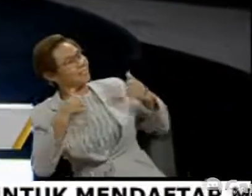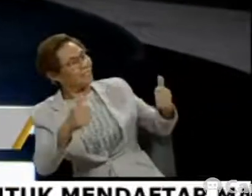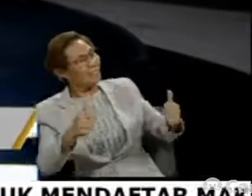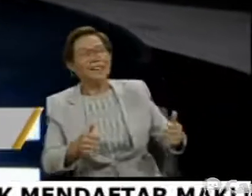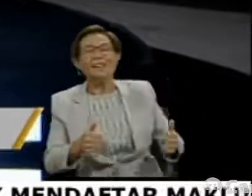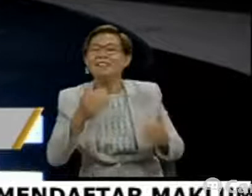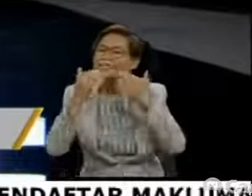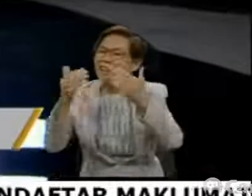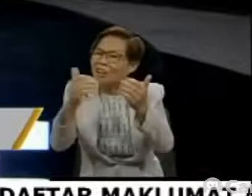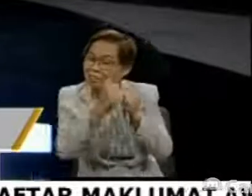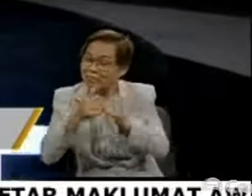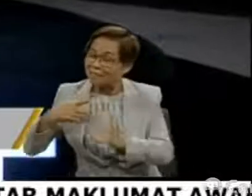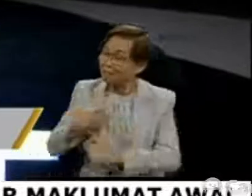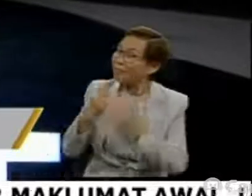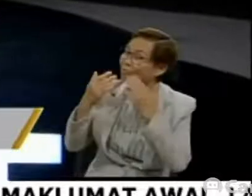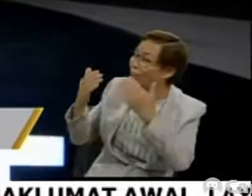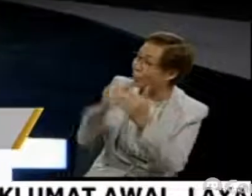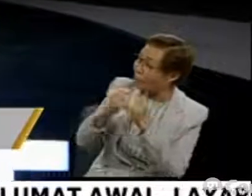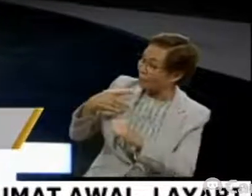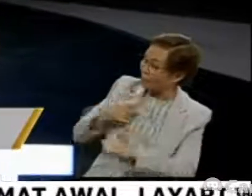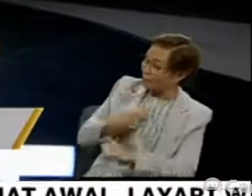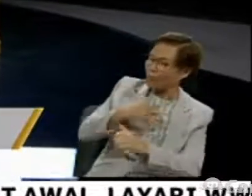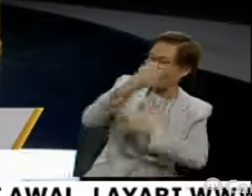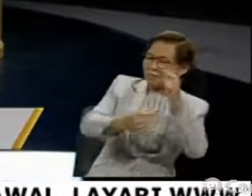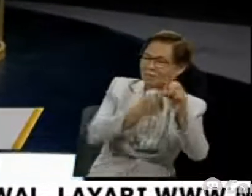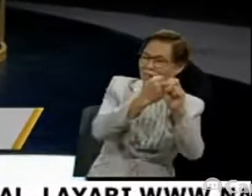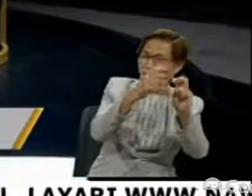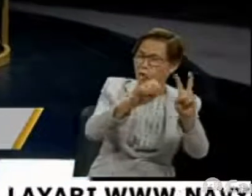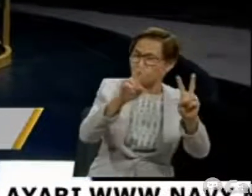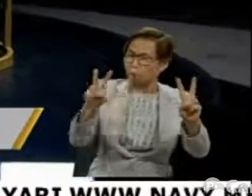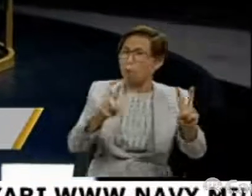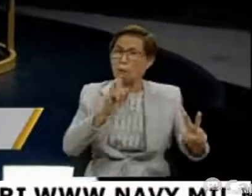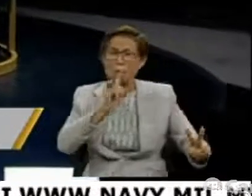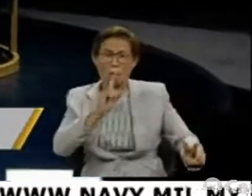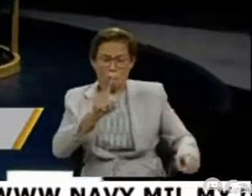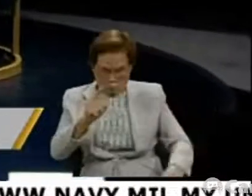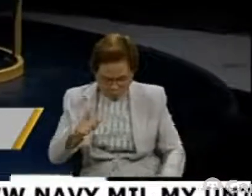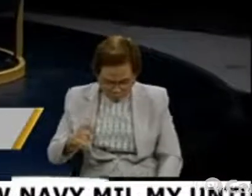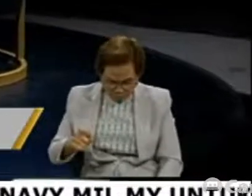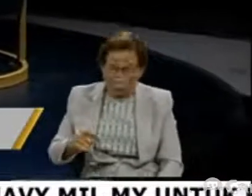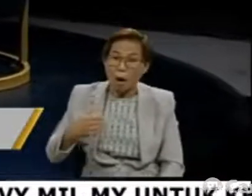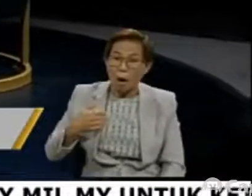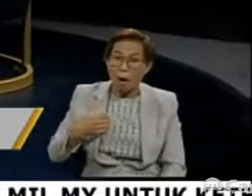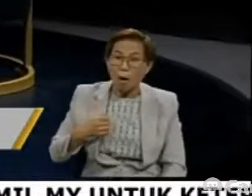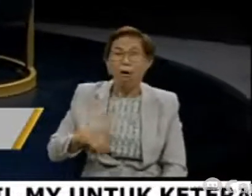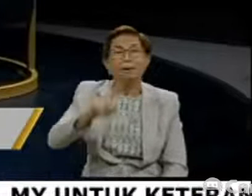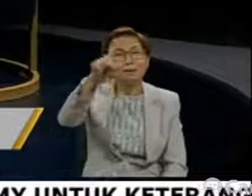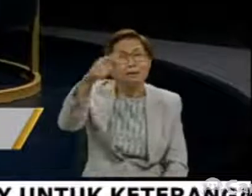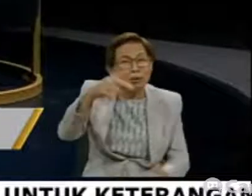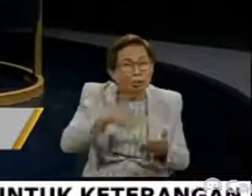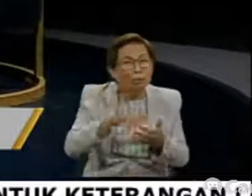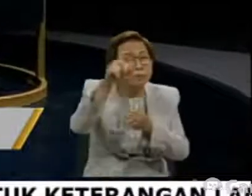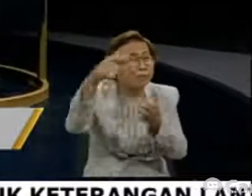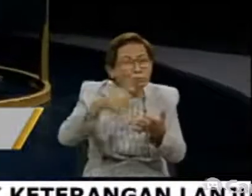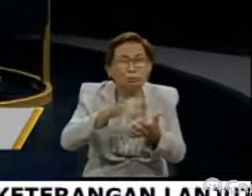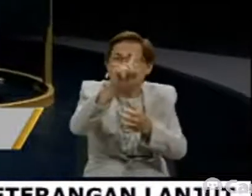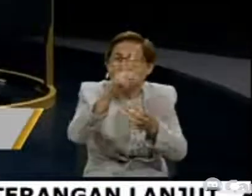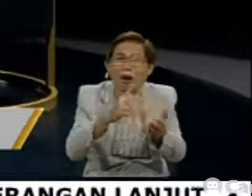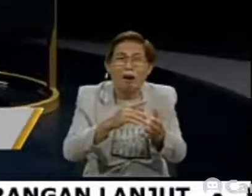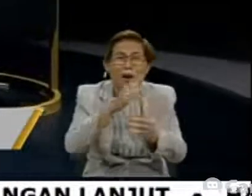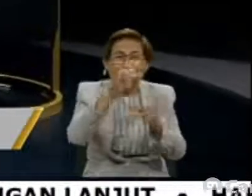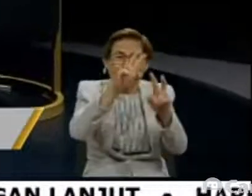sami-sami kami dan 2022 rupa-rupanya Henry masih lagi satu lagi tahun yang mencabar